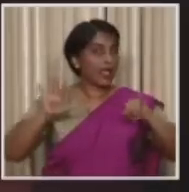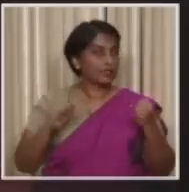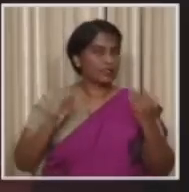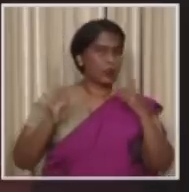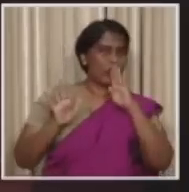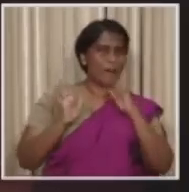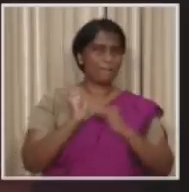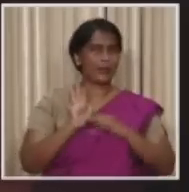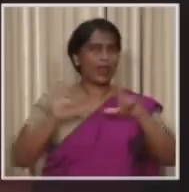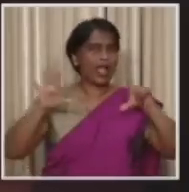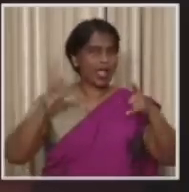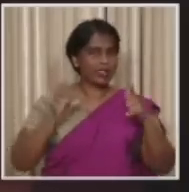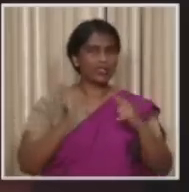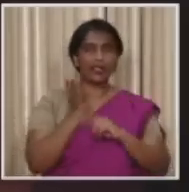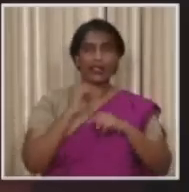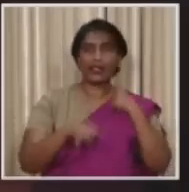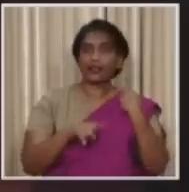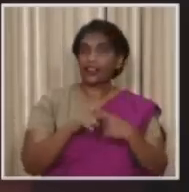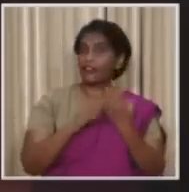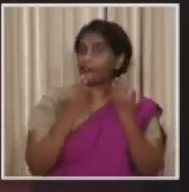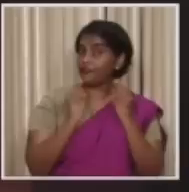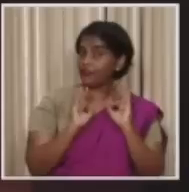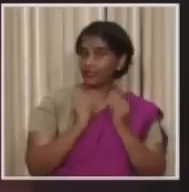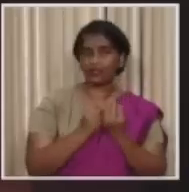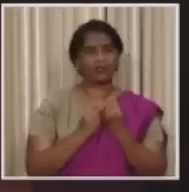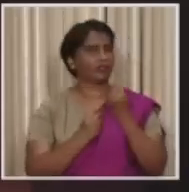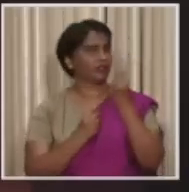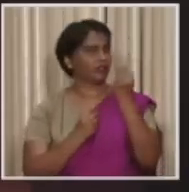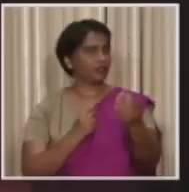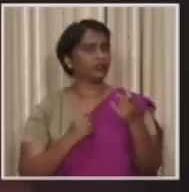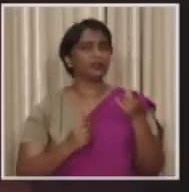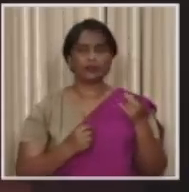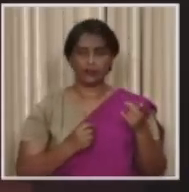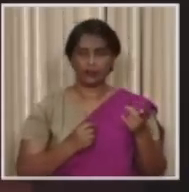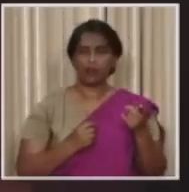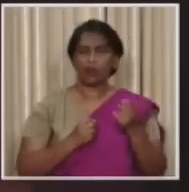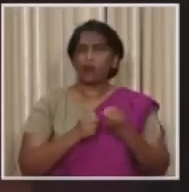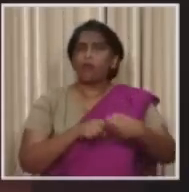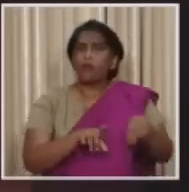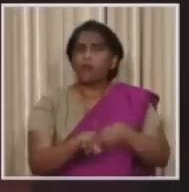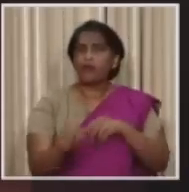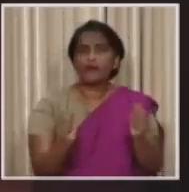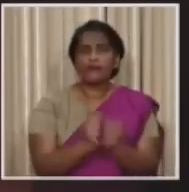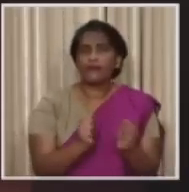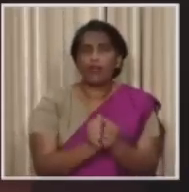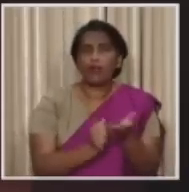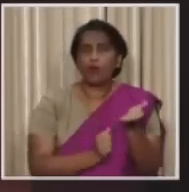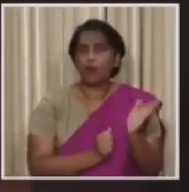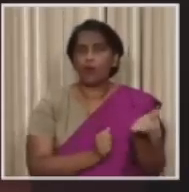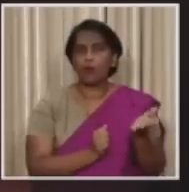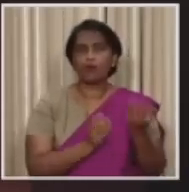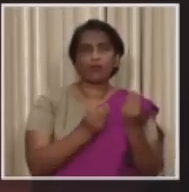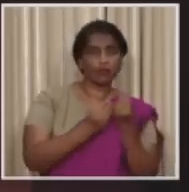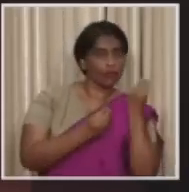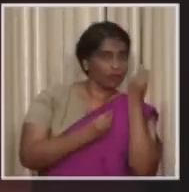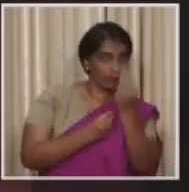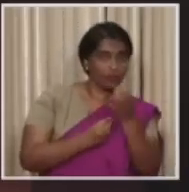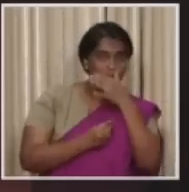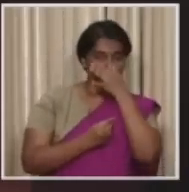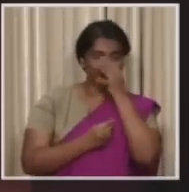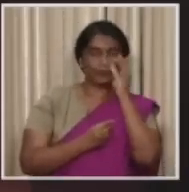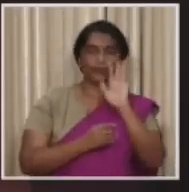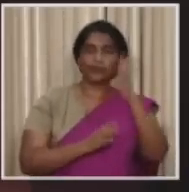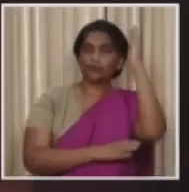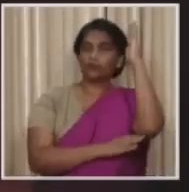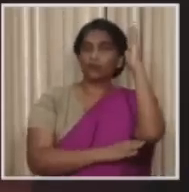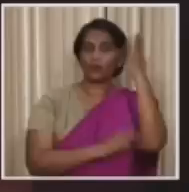අතර බදු සහනය ඒක ලබා දීමට කවුද කටයුතු කරේ? ඒක ලබා දීම වෙනුවෙන් කවුද